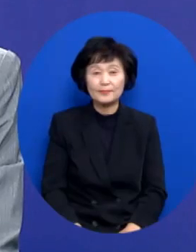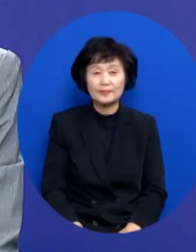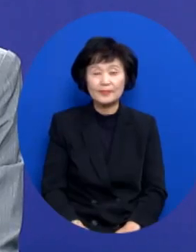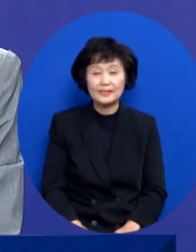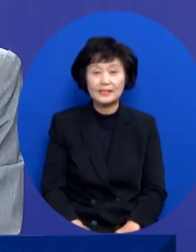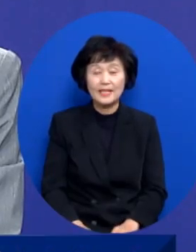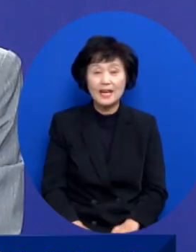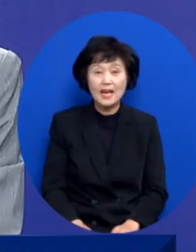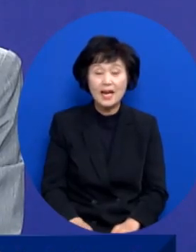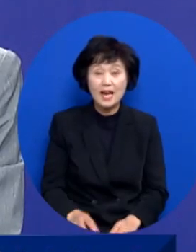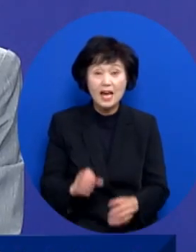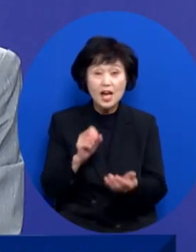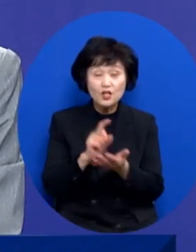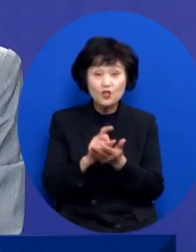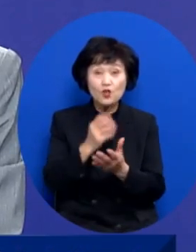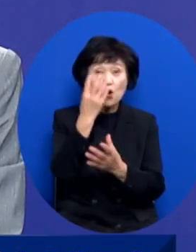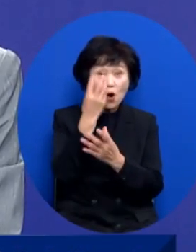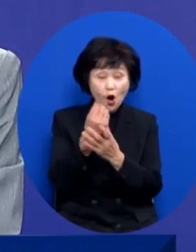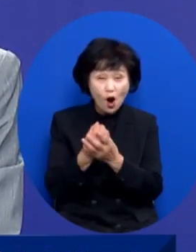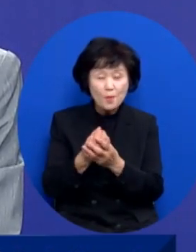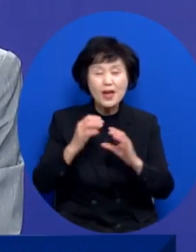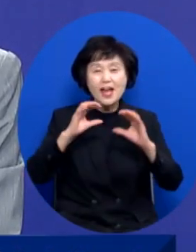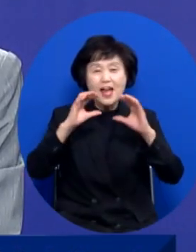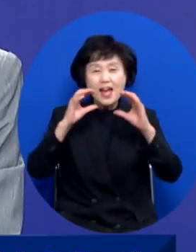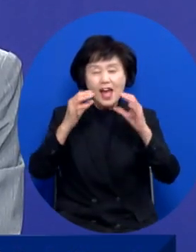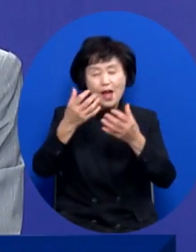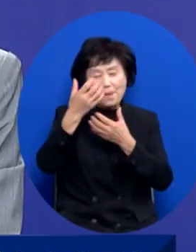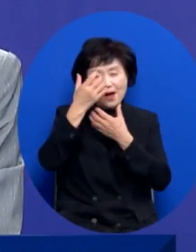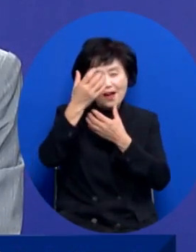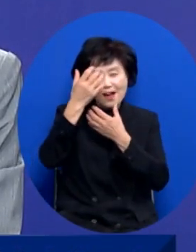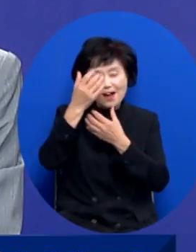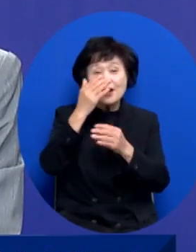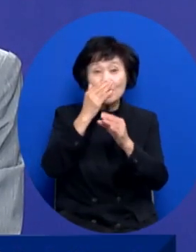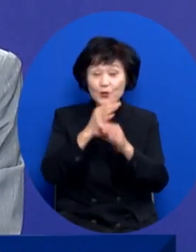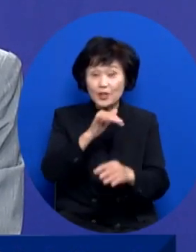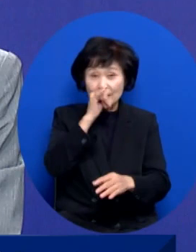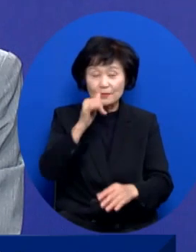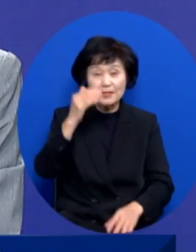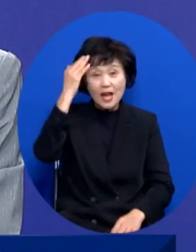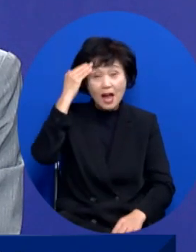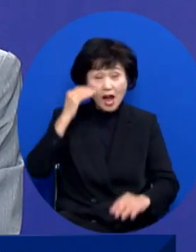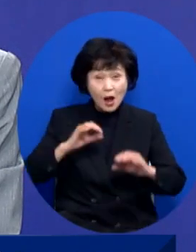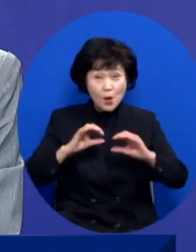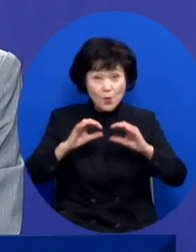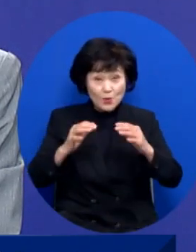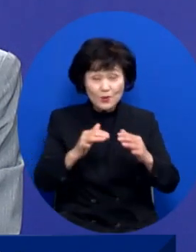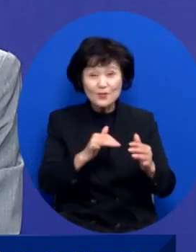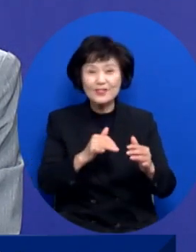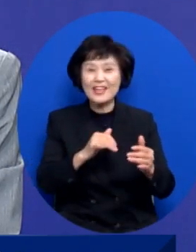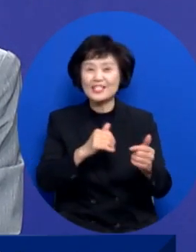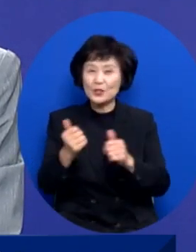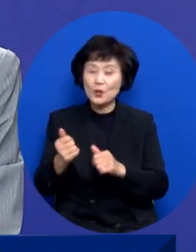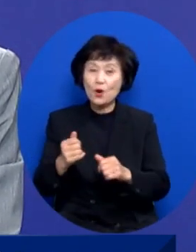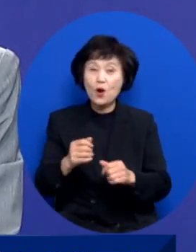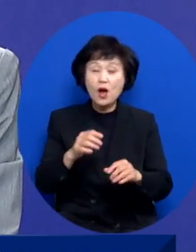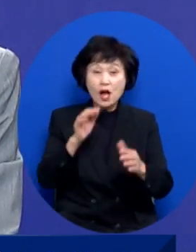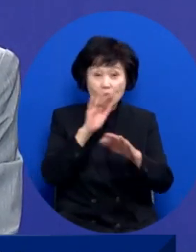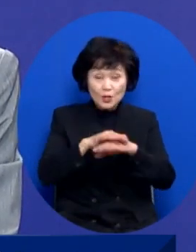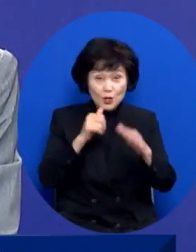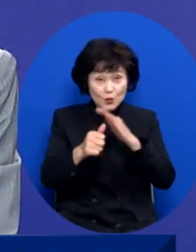카타르 월드컵으로 전 세계가 들썩이고 있습니다 우리나라 대표팀 경기 때마다 손에 땀을 쥐며 응원하고 계실 텐데요